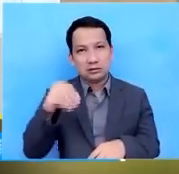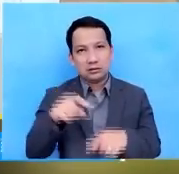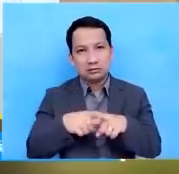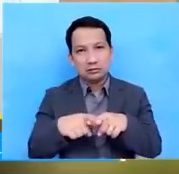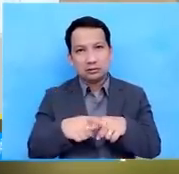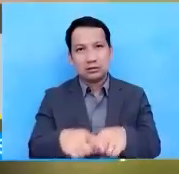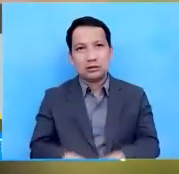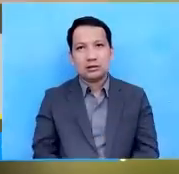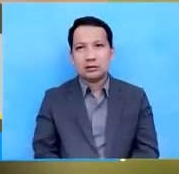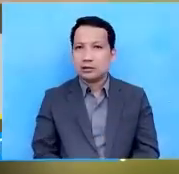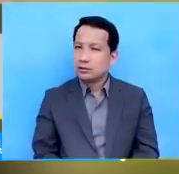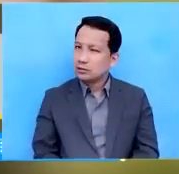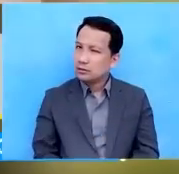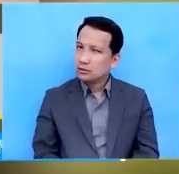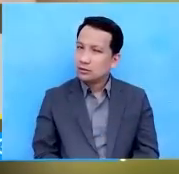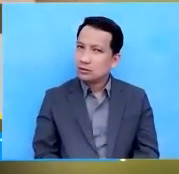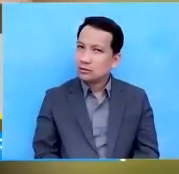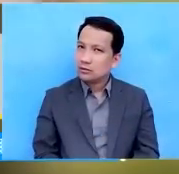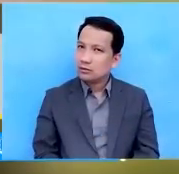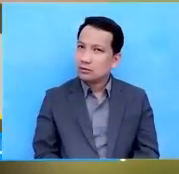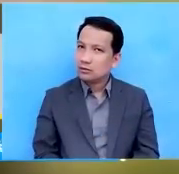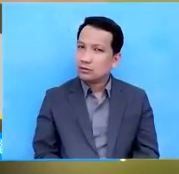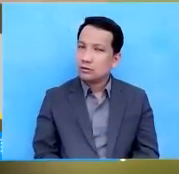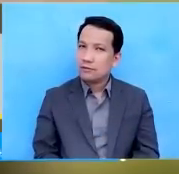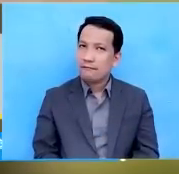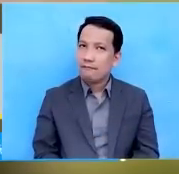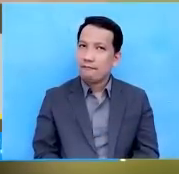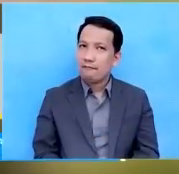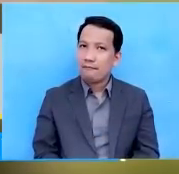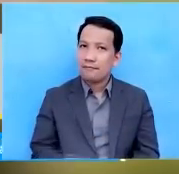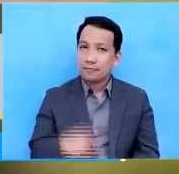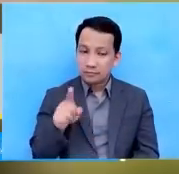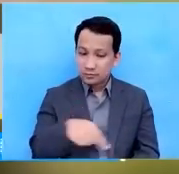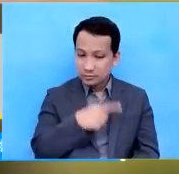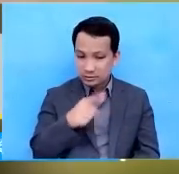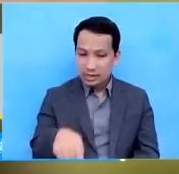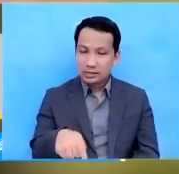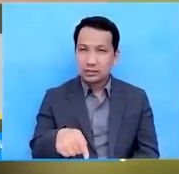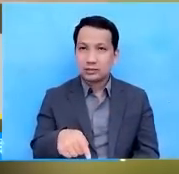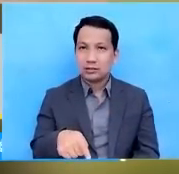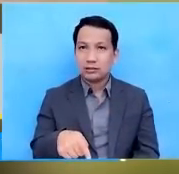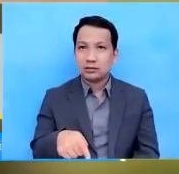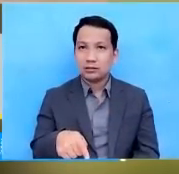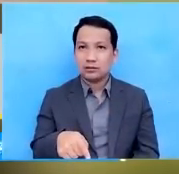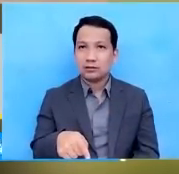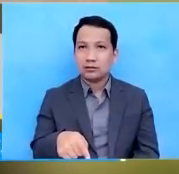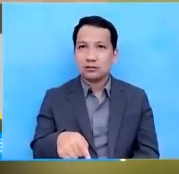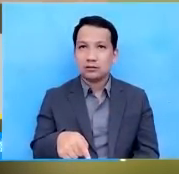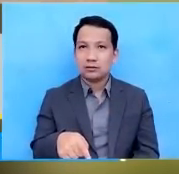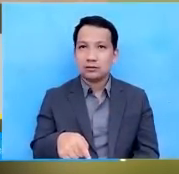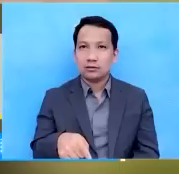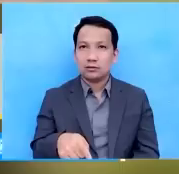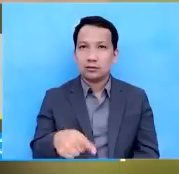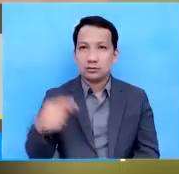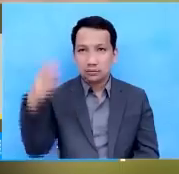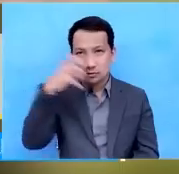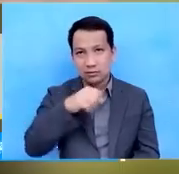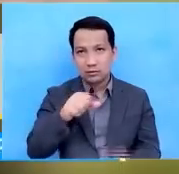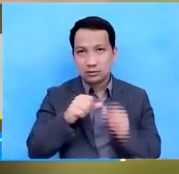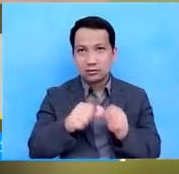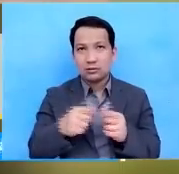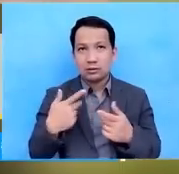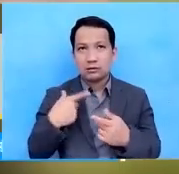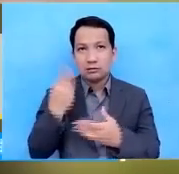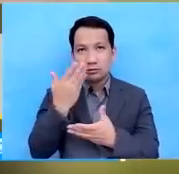Sinabi mo, wala ka ng chance ang makalipad, ibig sabihin, canceled na yung flight? Medyo weird nga po yun eh, kasi hindi naman